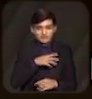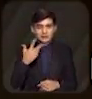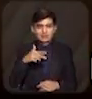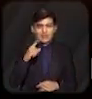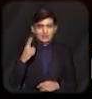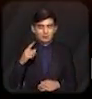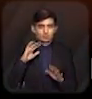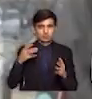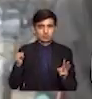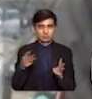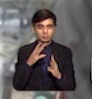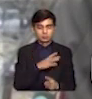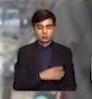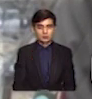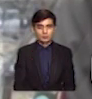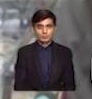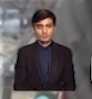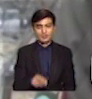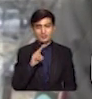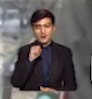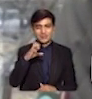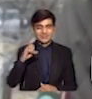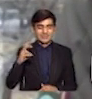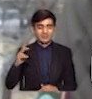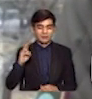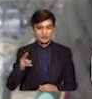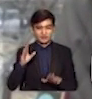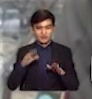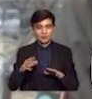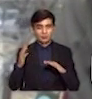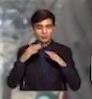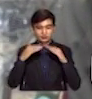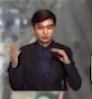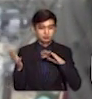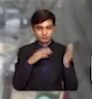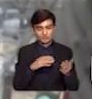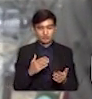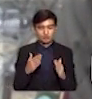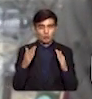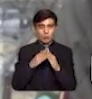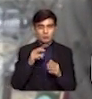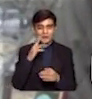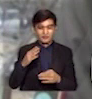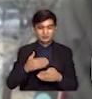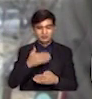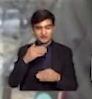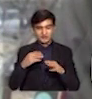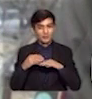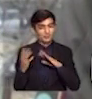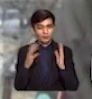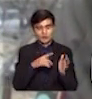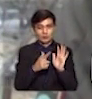тіркелген. Қазсу шаруашылығы республикалық мекемесінің шатыры ұшып кетті. Тұрғын үйдің шатыры 790 метр тұрады,